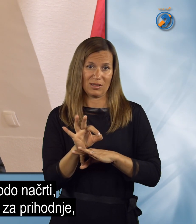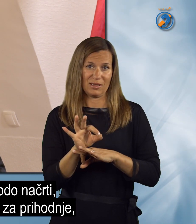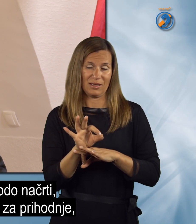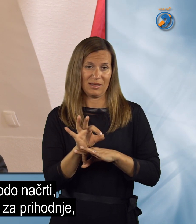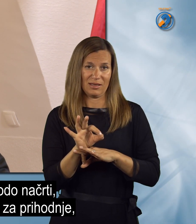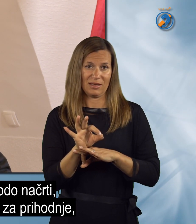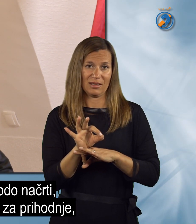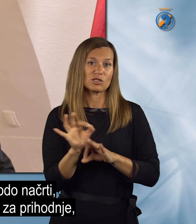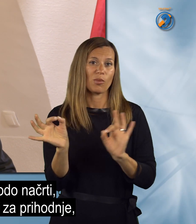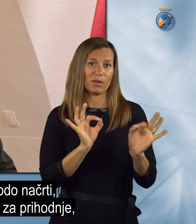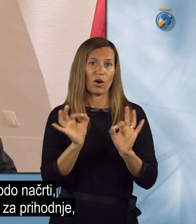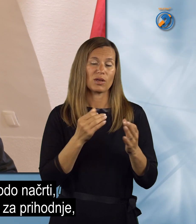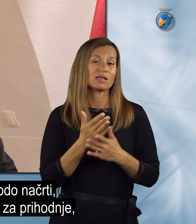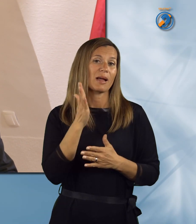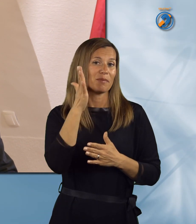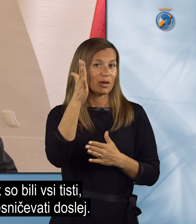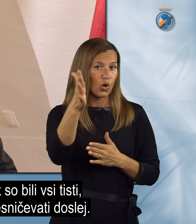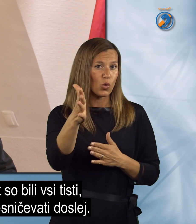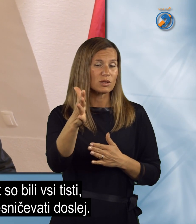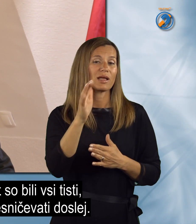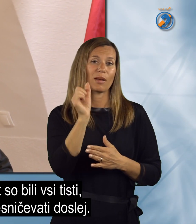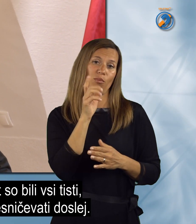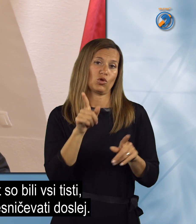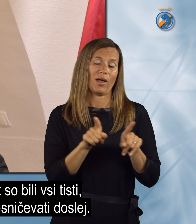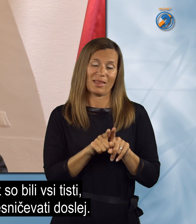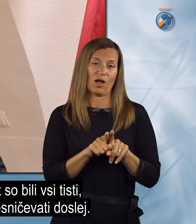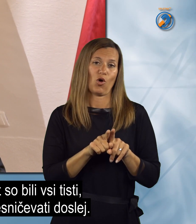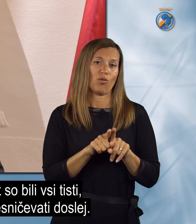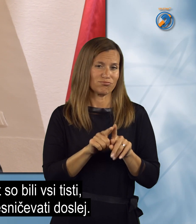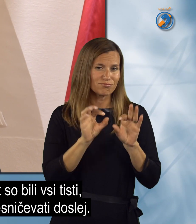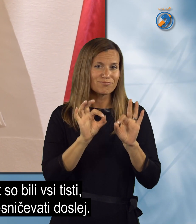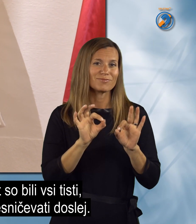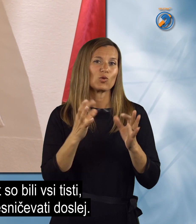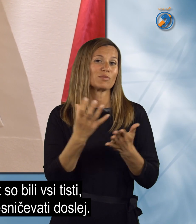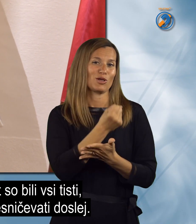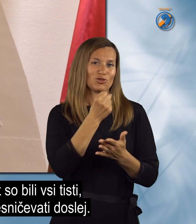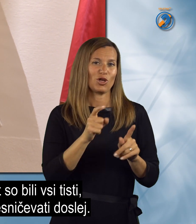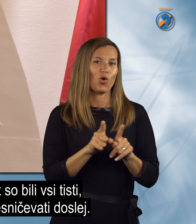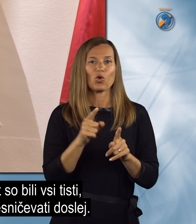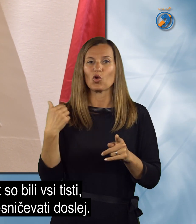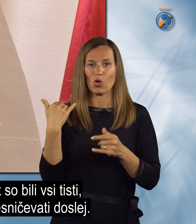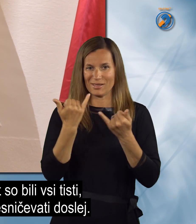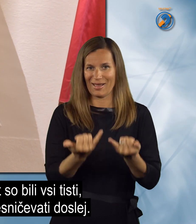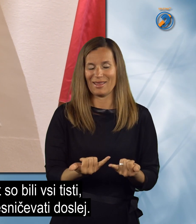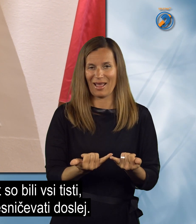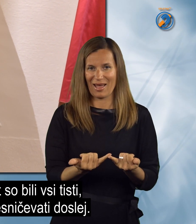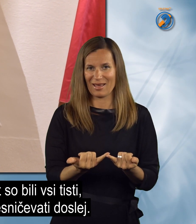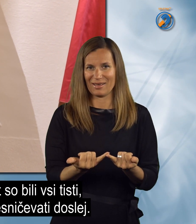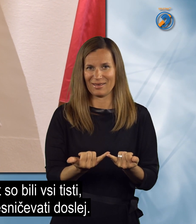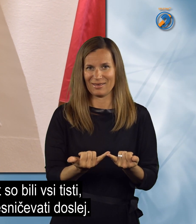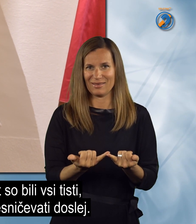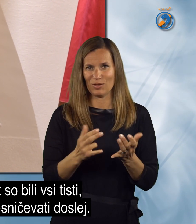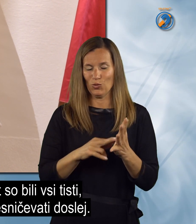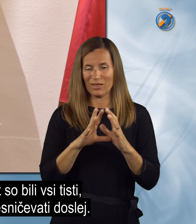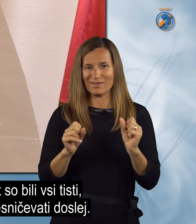načrti, ki so nasnovani za prihodnje, enako plodni, kot so bili vsi tisti, ki ste jih